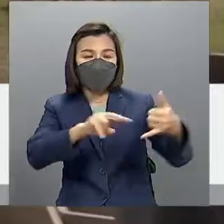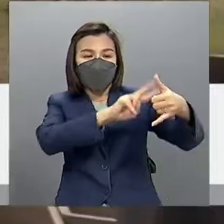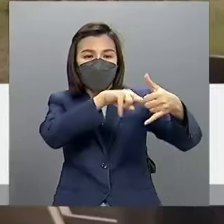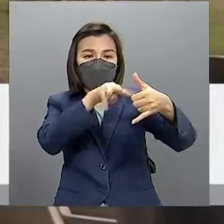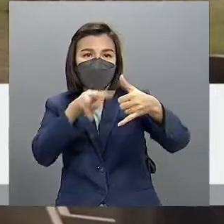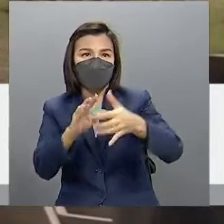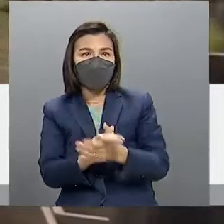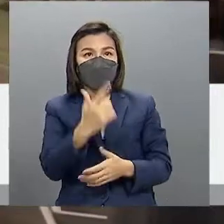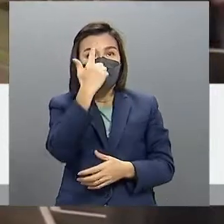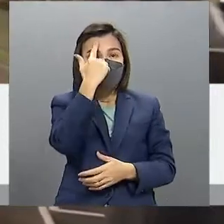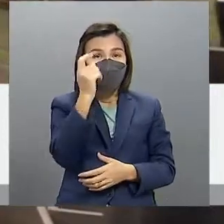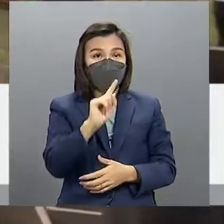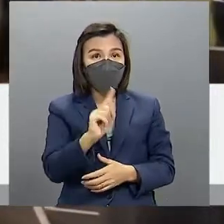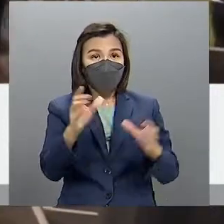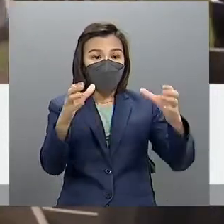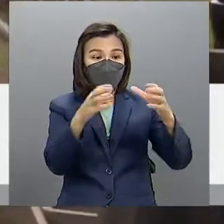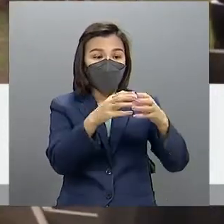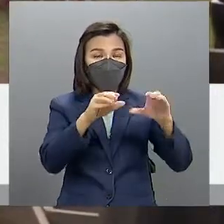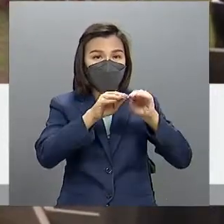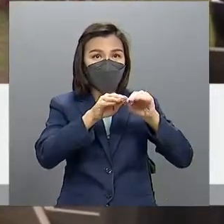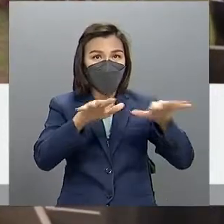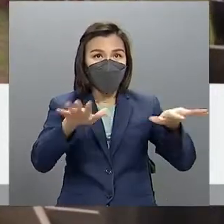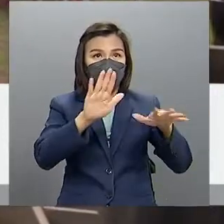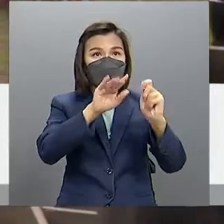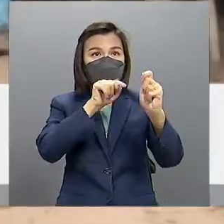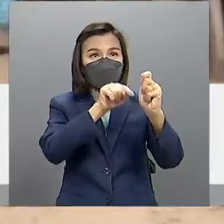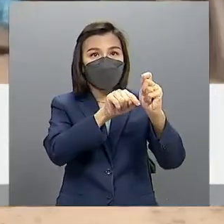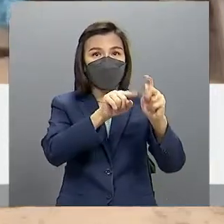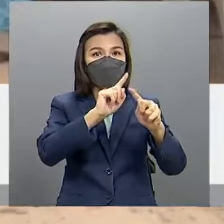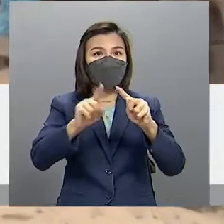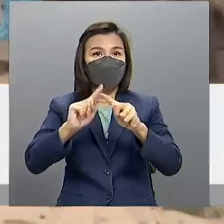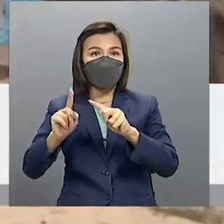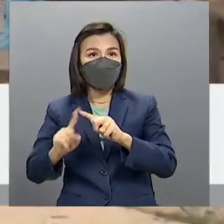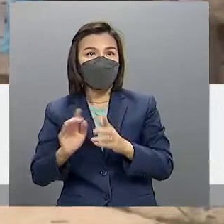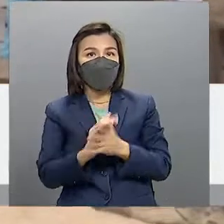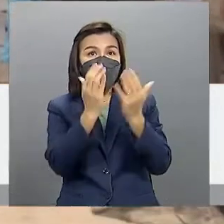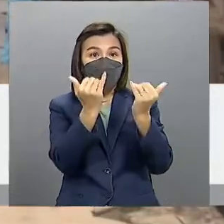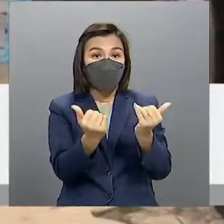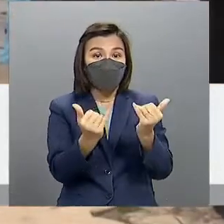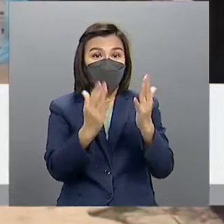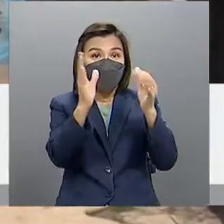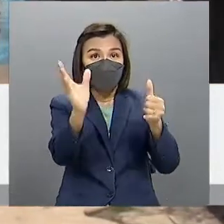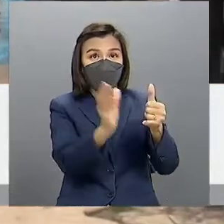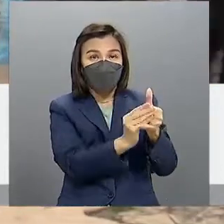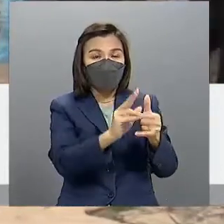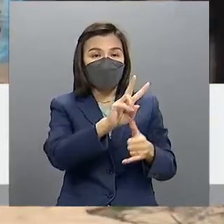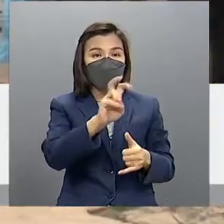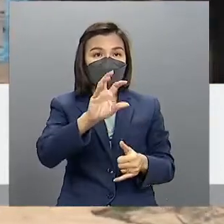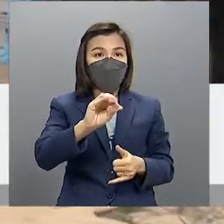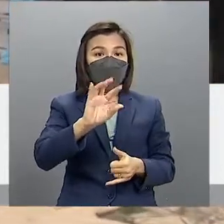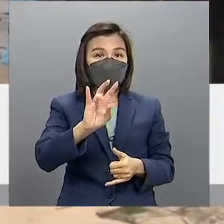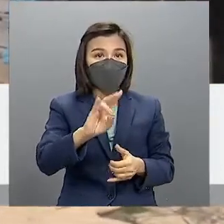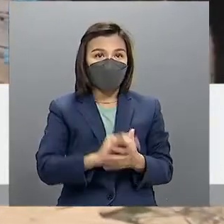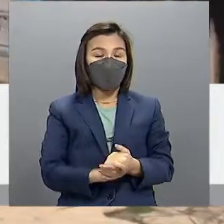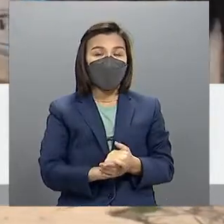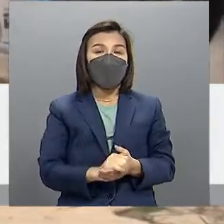บกลุ่มก้อนหรือคลัสเตอร์ในหลายอำเภอวันนี้เนี่ยพบผู้ติดเชื้อเพิ่ม257คนทำให้จังหวัดมีจ